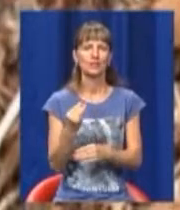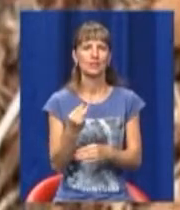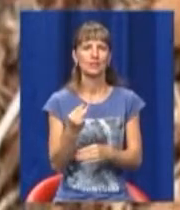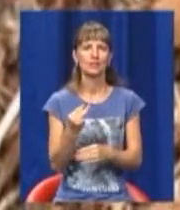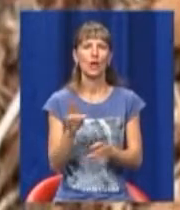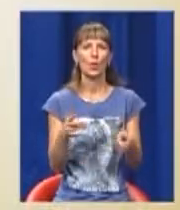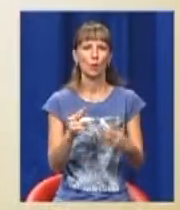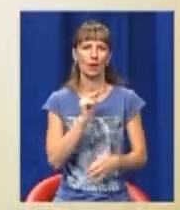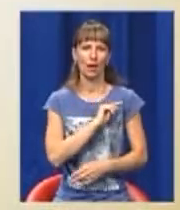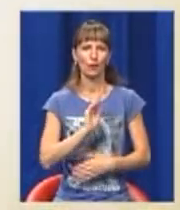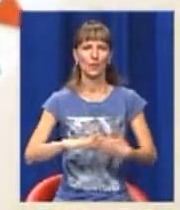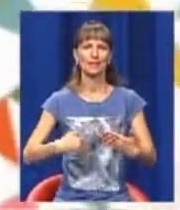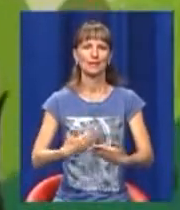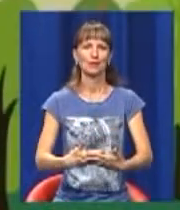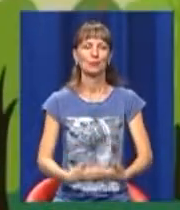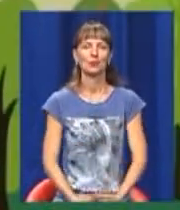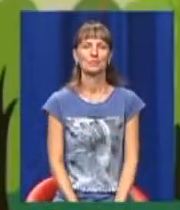і понині.